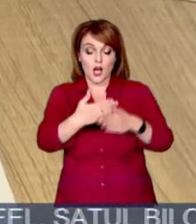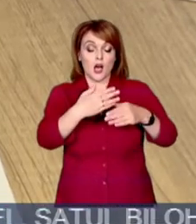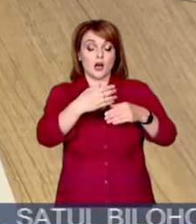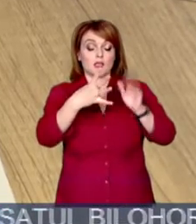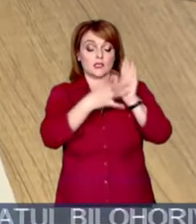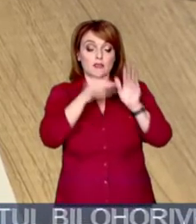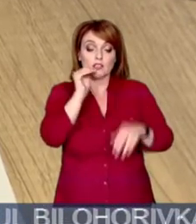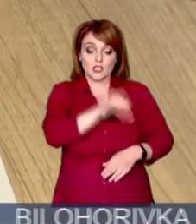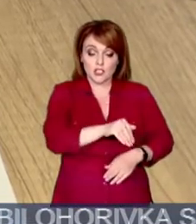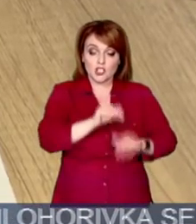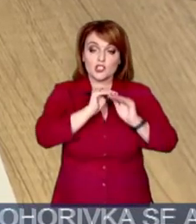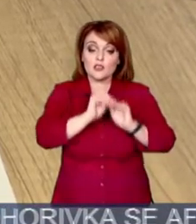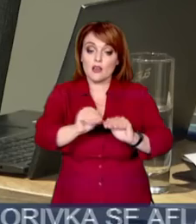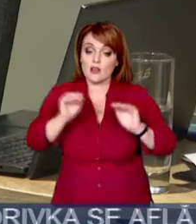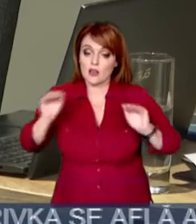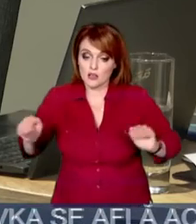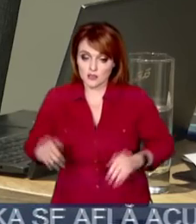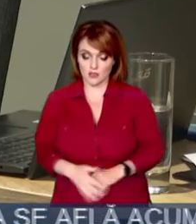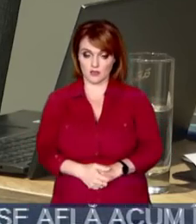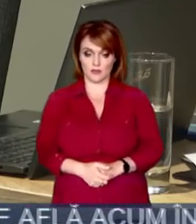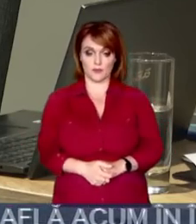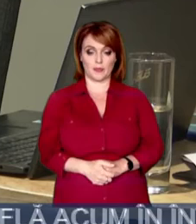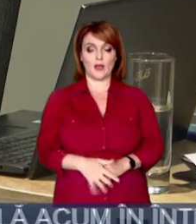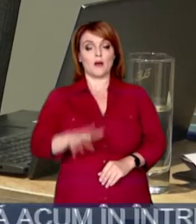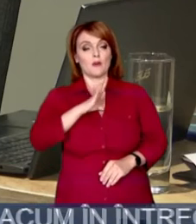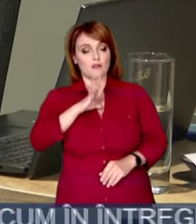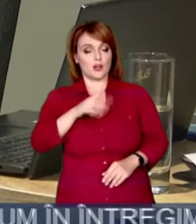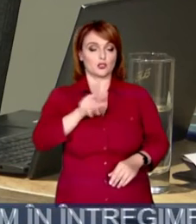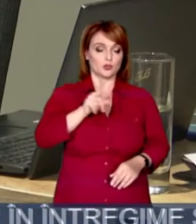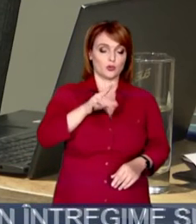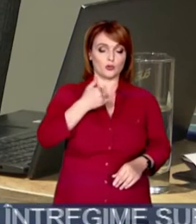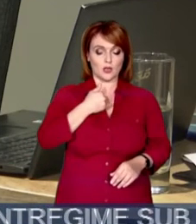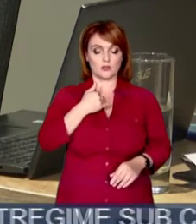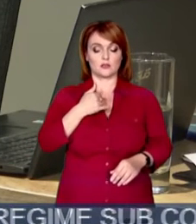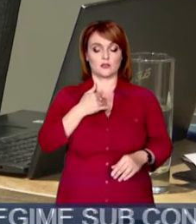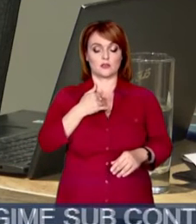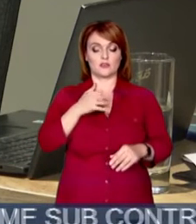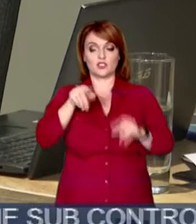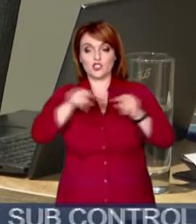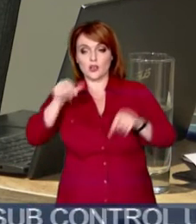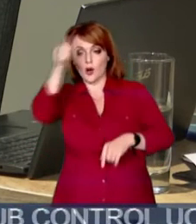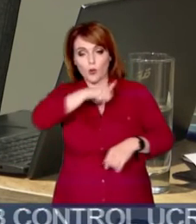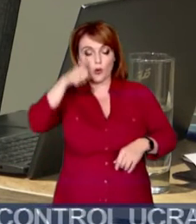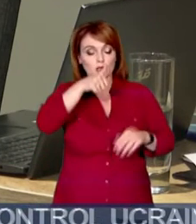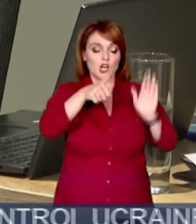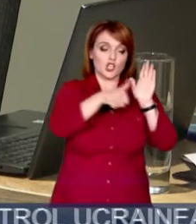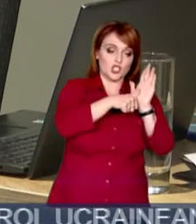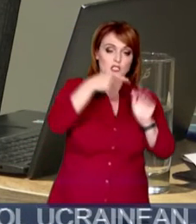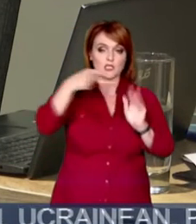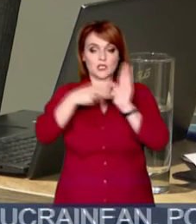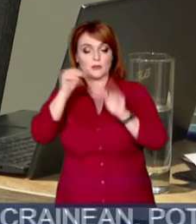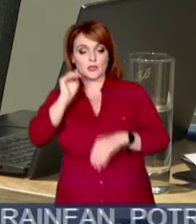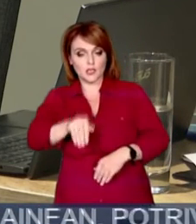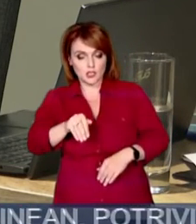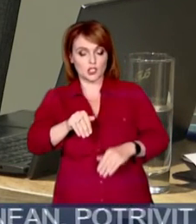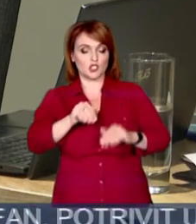Ajungem la circa 6-8000 de copii în situații de risc pe an, care ar avea nevoie